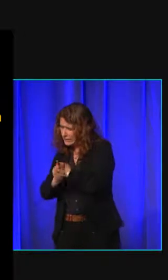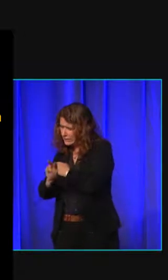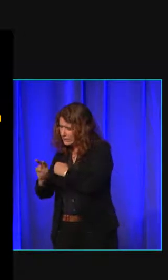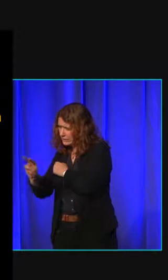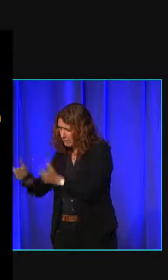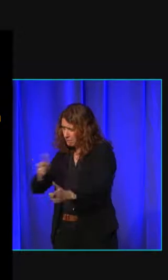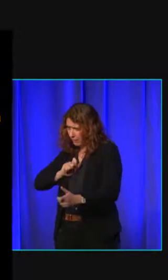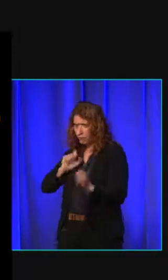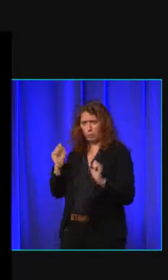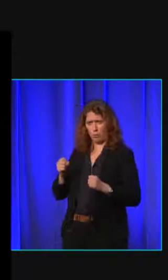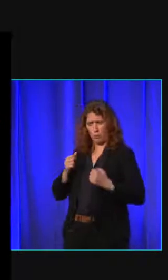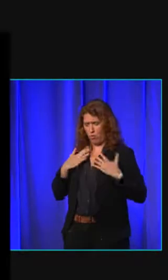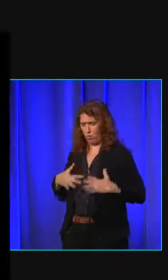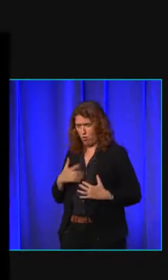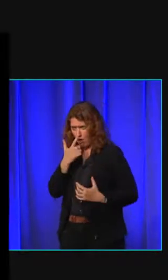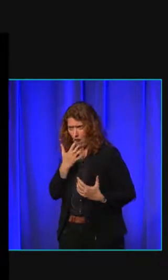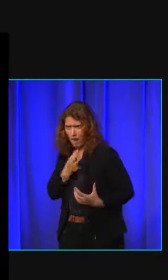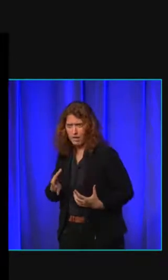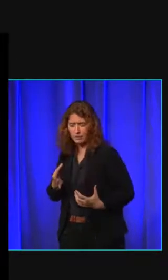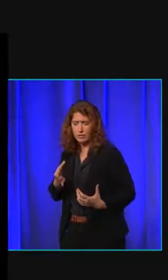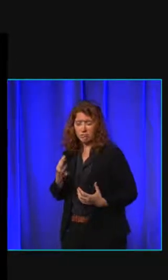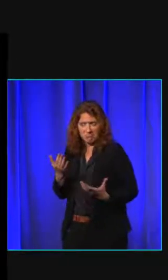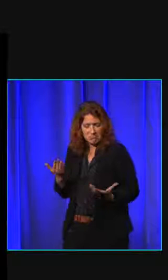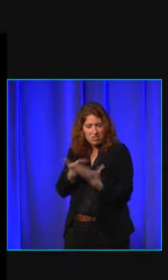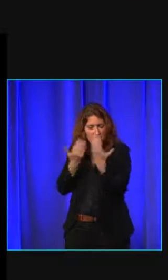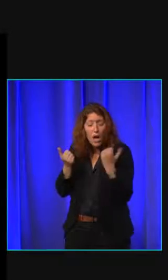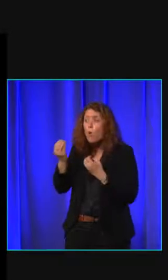Est-ce que le contexte de l'observation doit être spécifié?